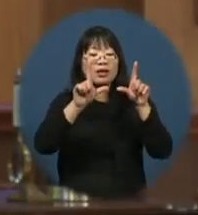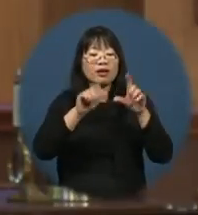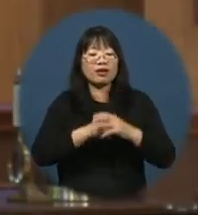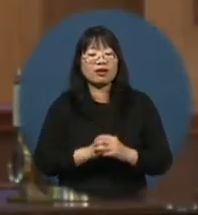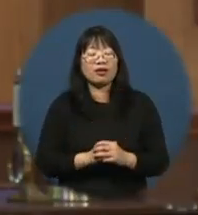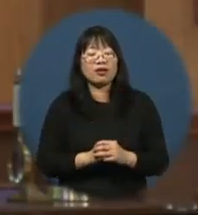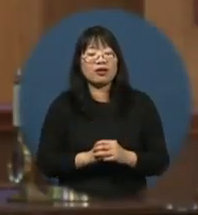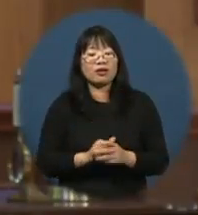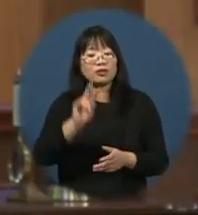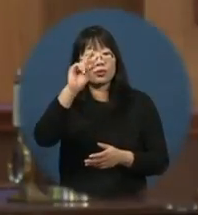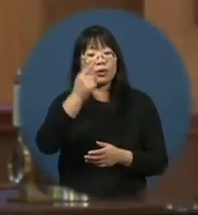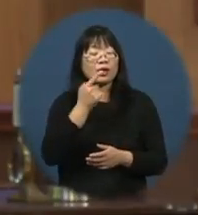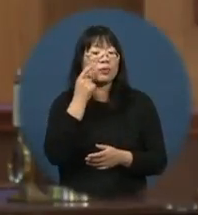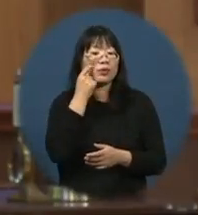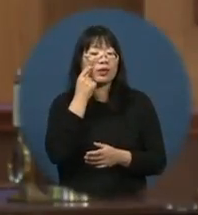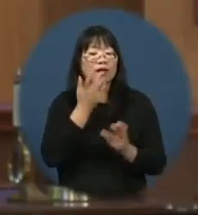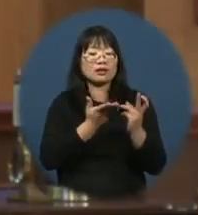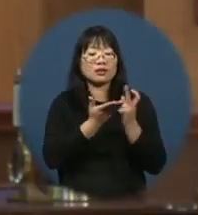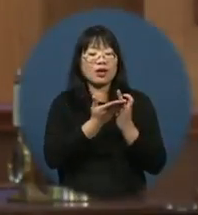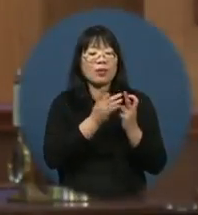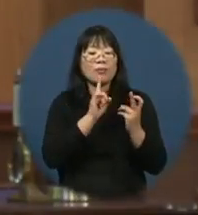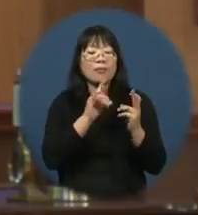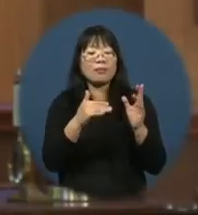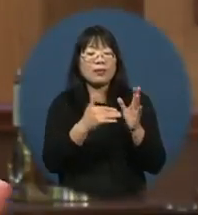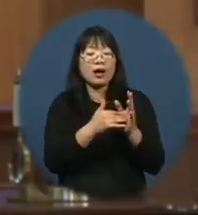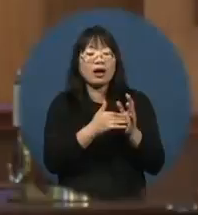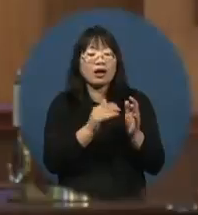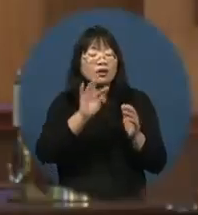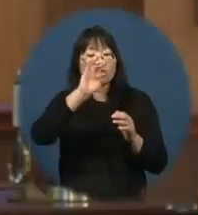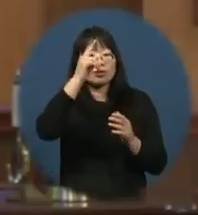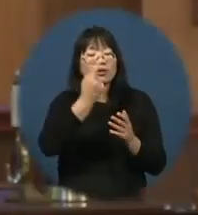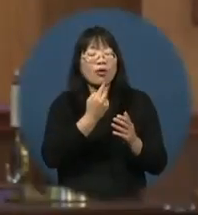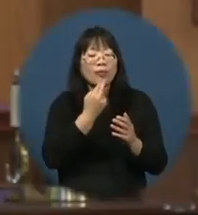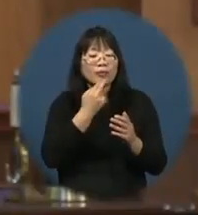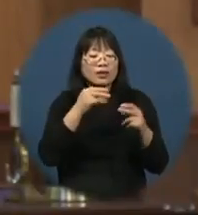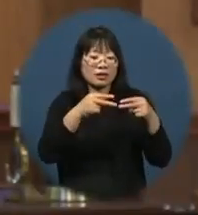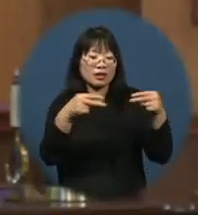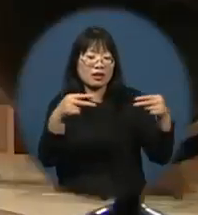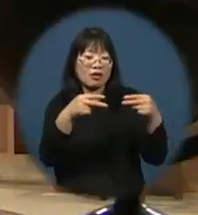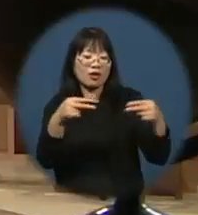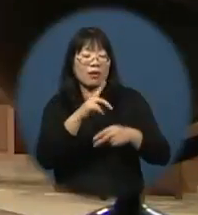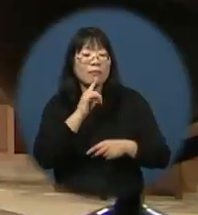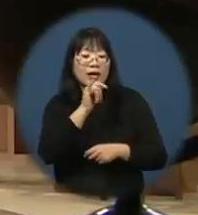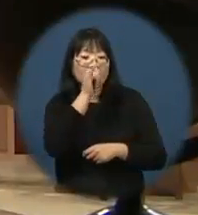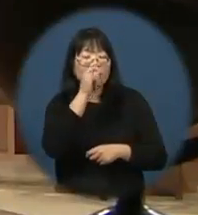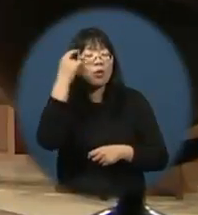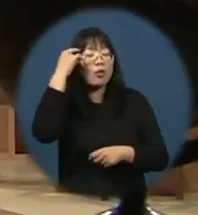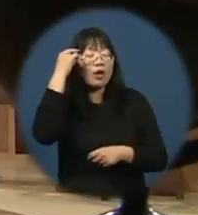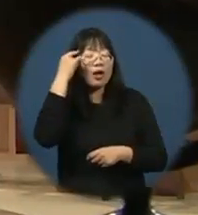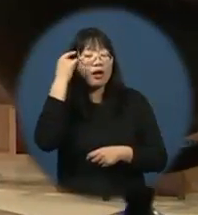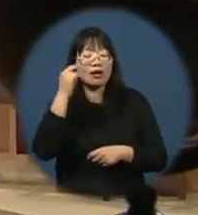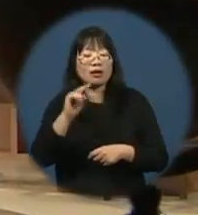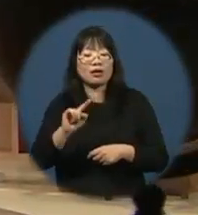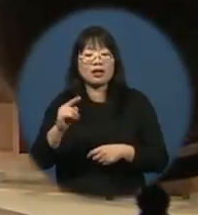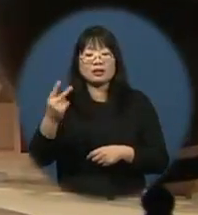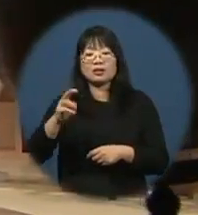2035년을 뭐 돌아올 수 없는 선 이렇게 얘기하시던데 그건 왜 그런 겁니까? 그